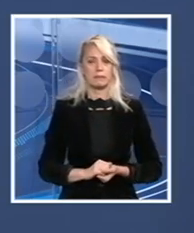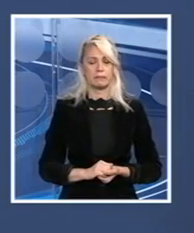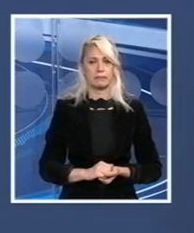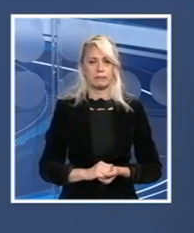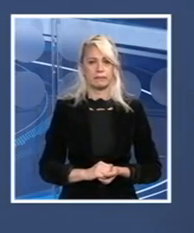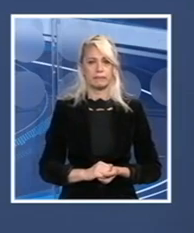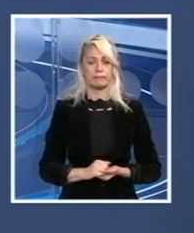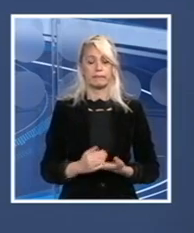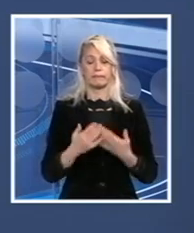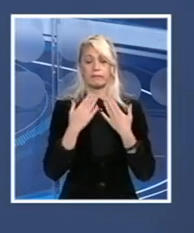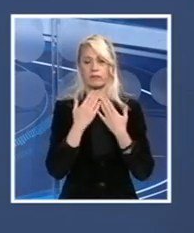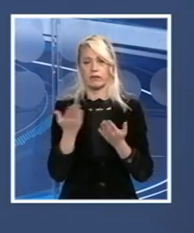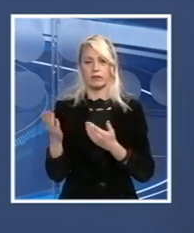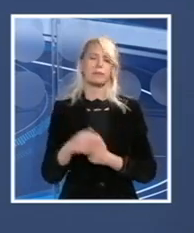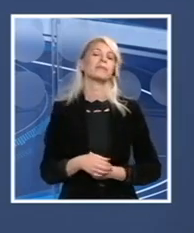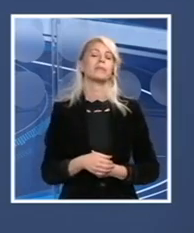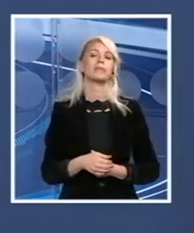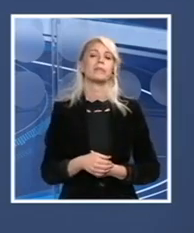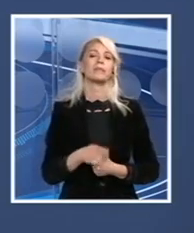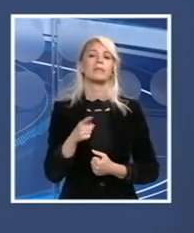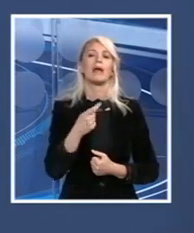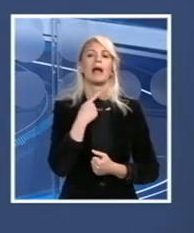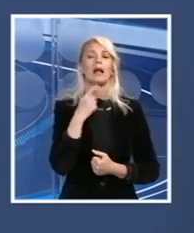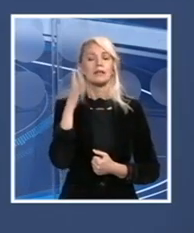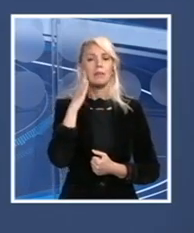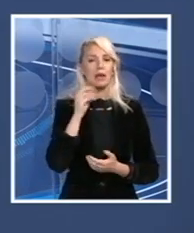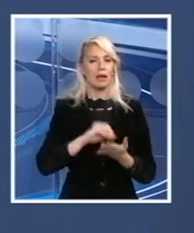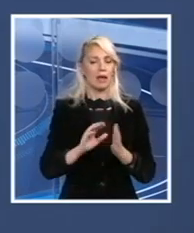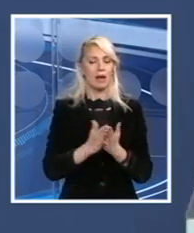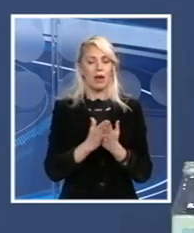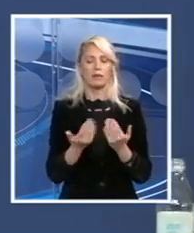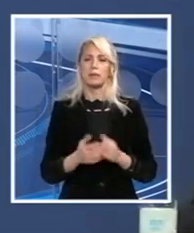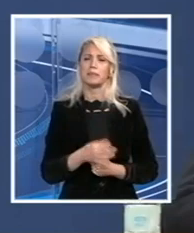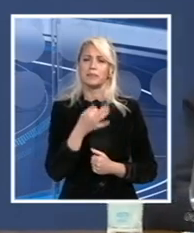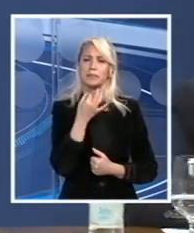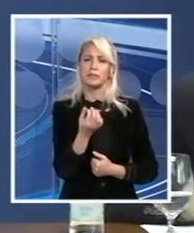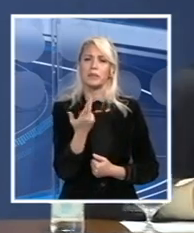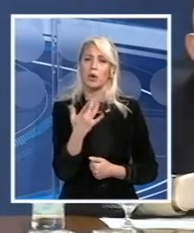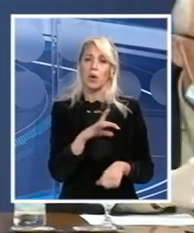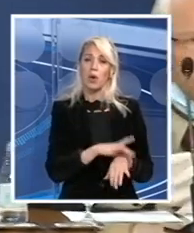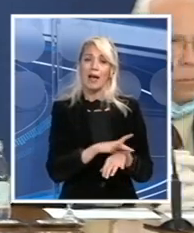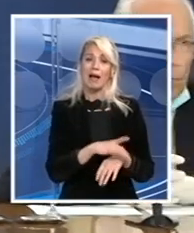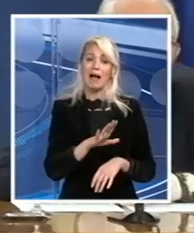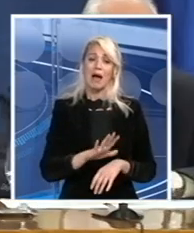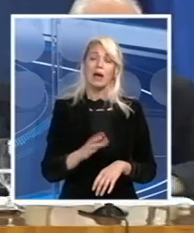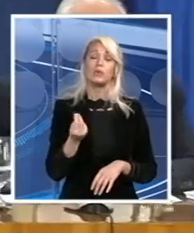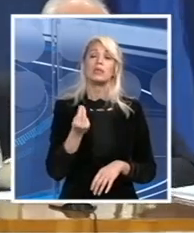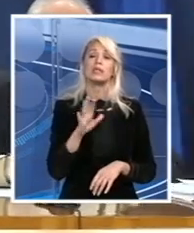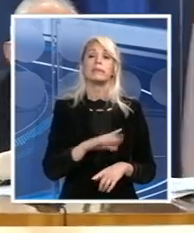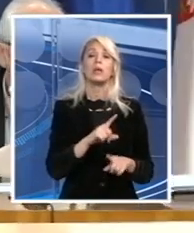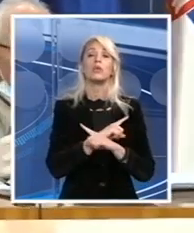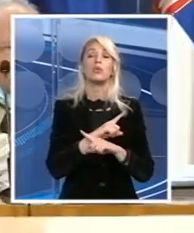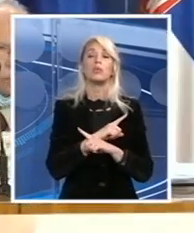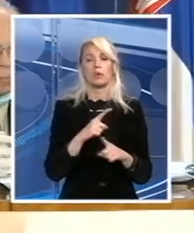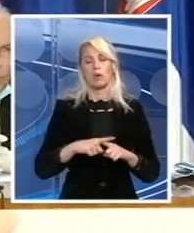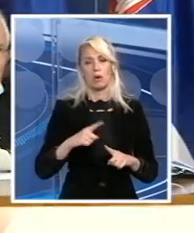Hvala, Rade, izvolite. Rade Ranković, Glas Amerike. Ja sam htio da vas pitam koji je broj lekara u Srbiji preminuo od posledica